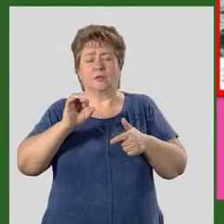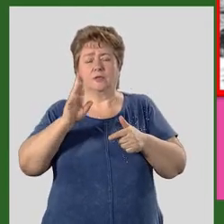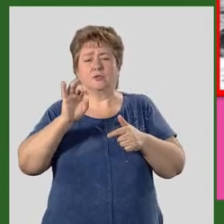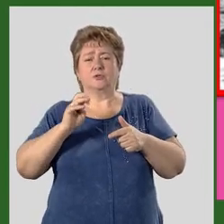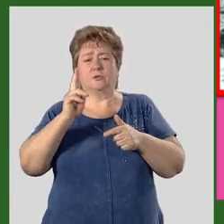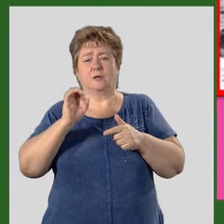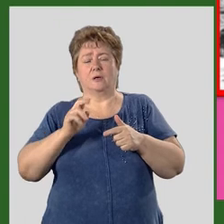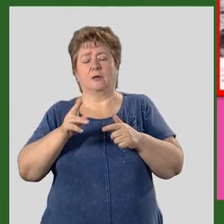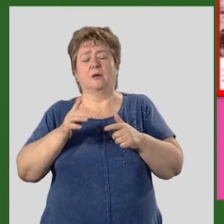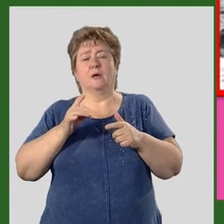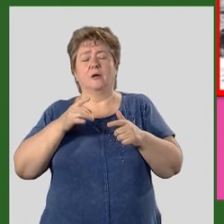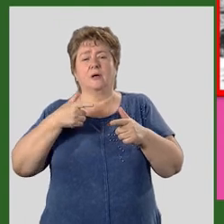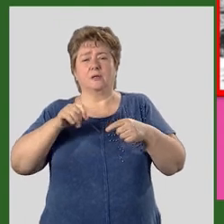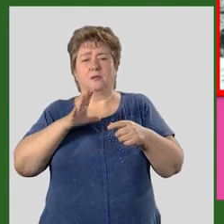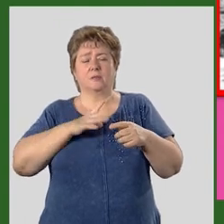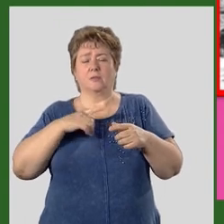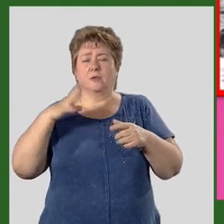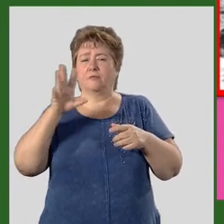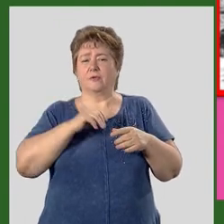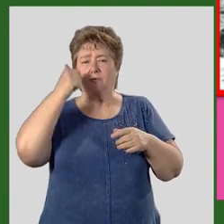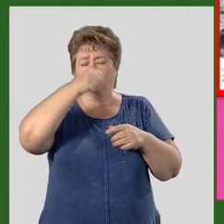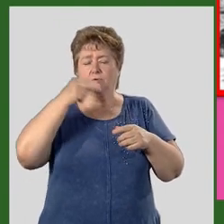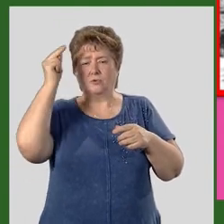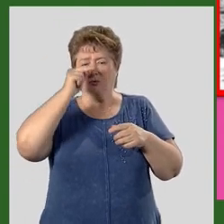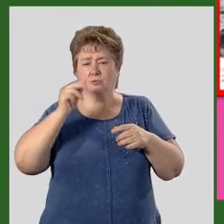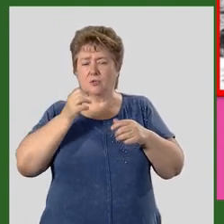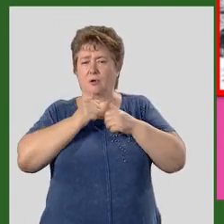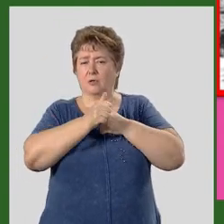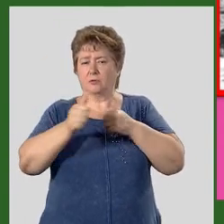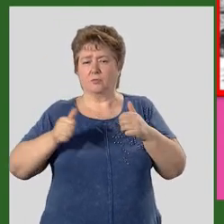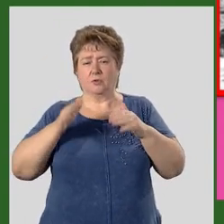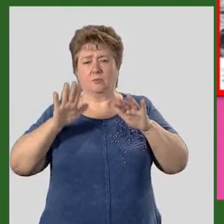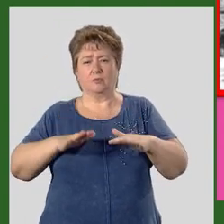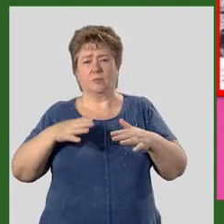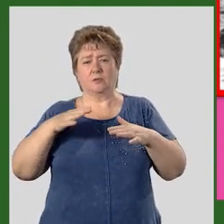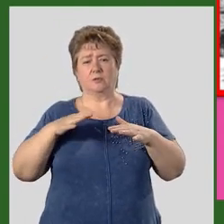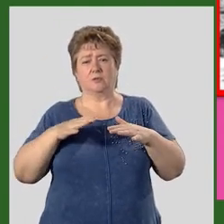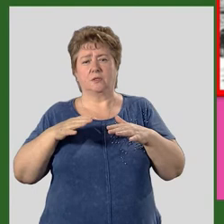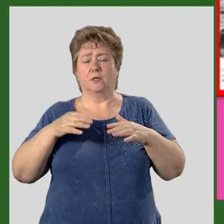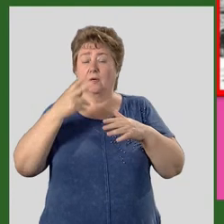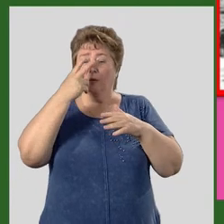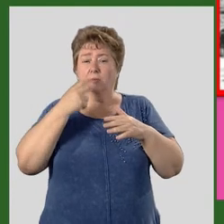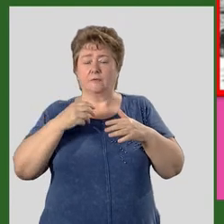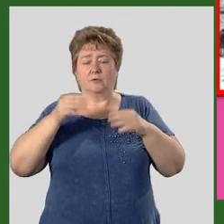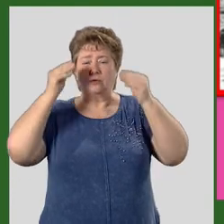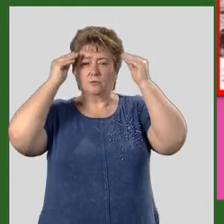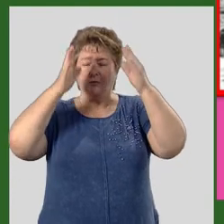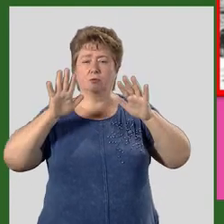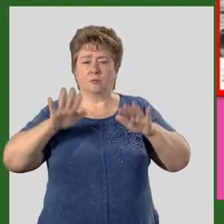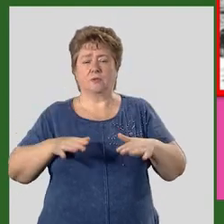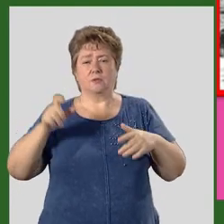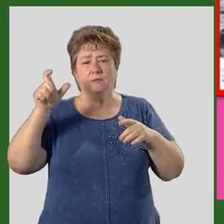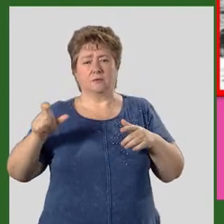Качгар, где провел целый год, изучая особенности местности, обычаев и культуры